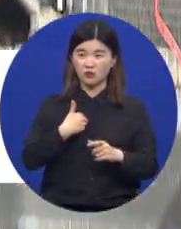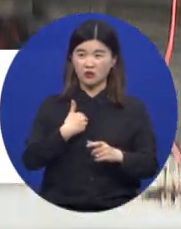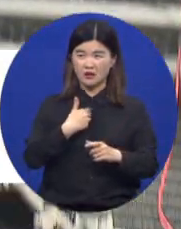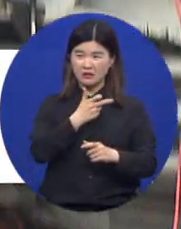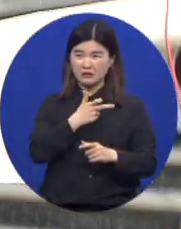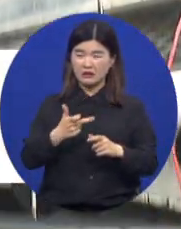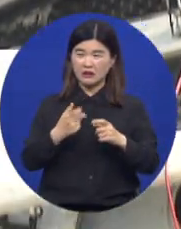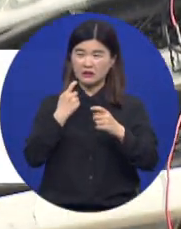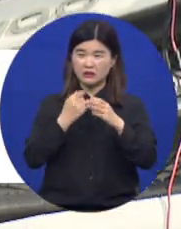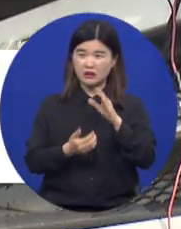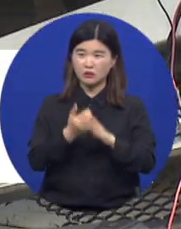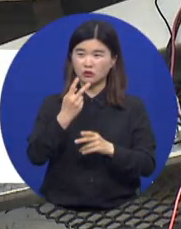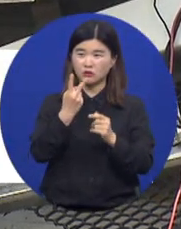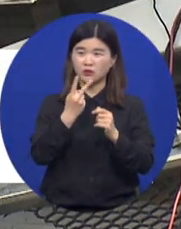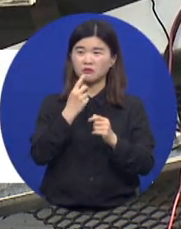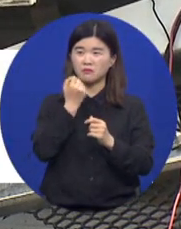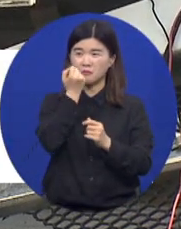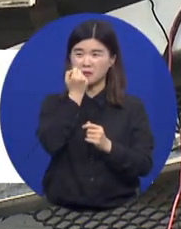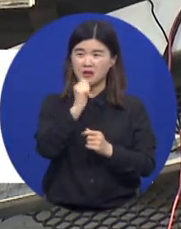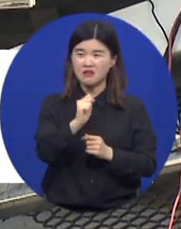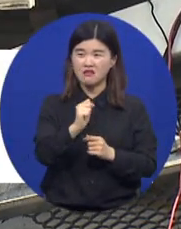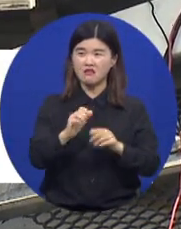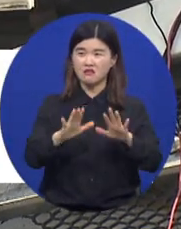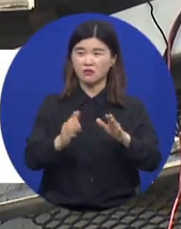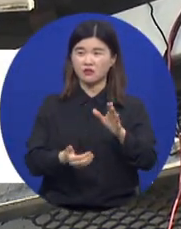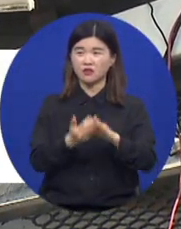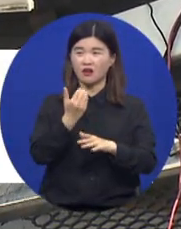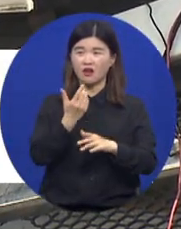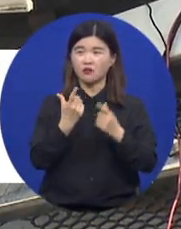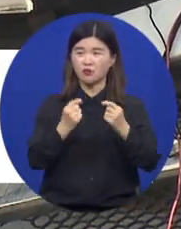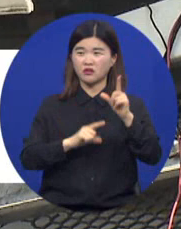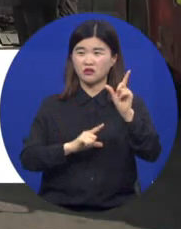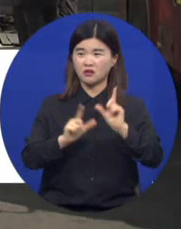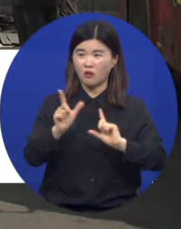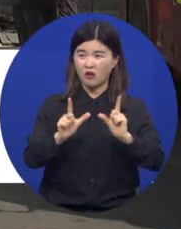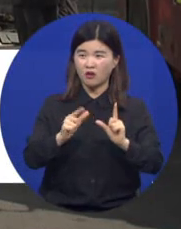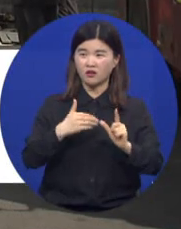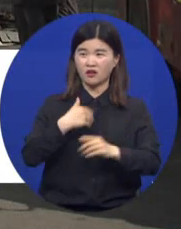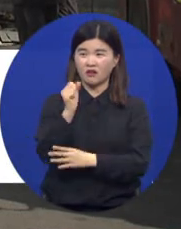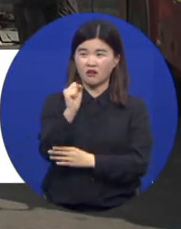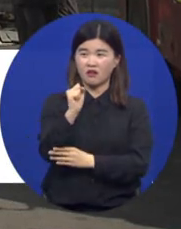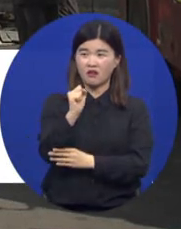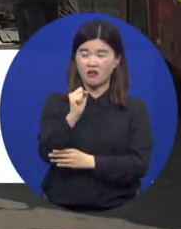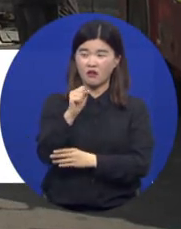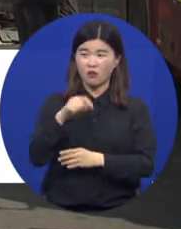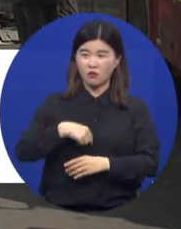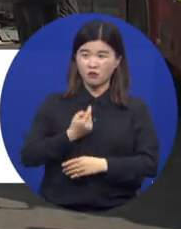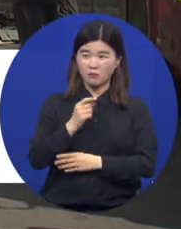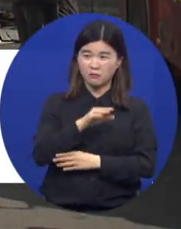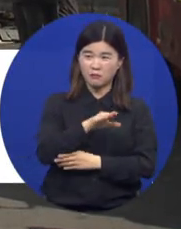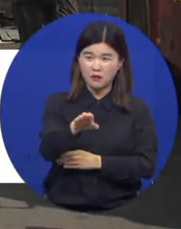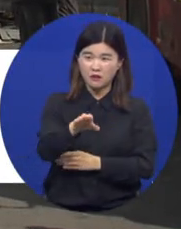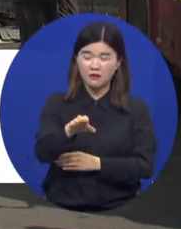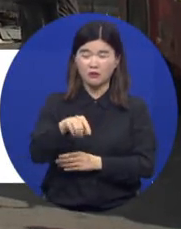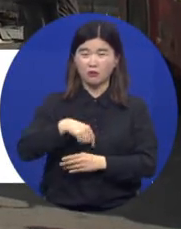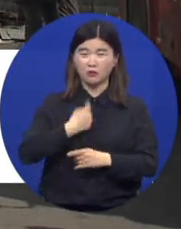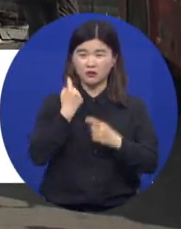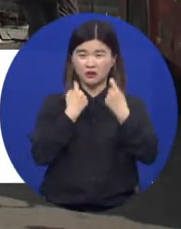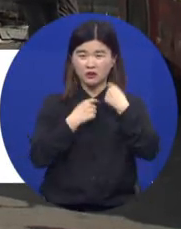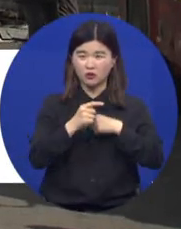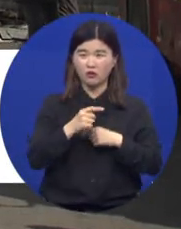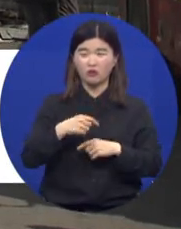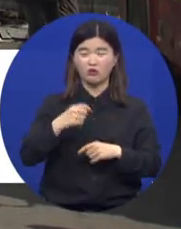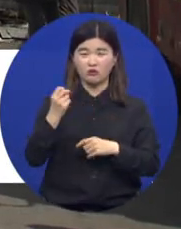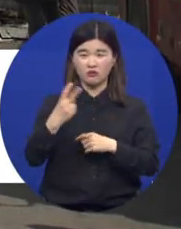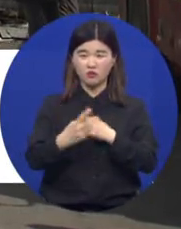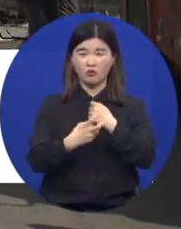뻔했고 그 요번에 사고 난 것처럼 똑같은 상황에서 저는 핸들을 틀어서 가드레일을 제가 혼자 받고 제가 혼자